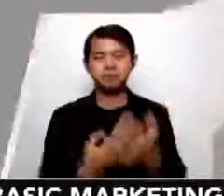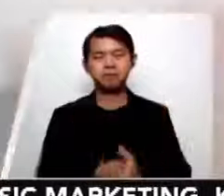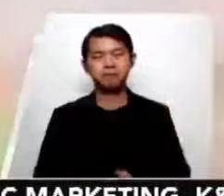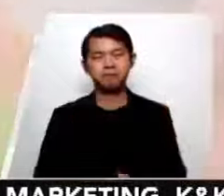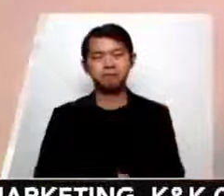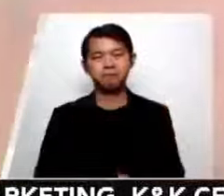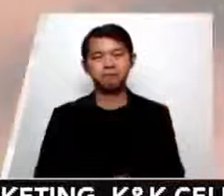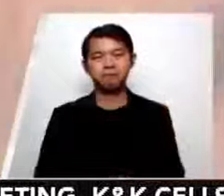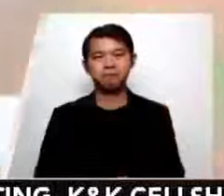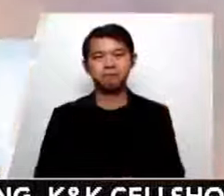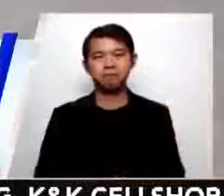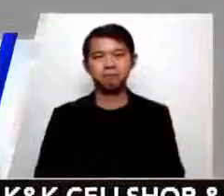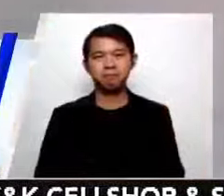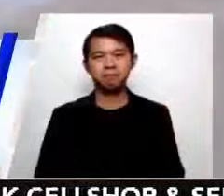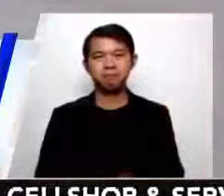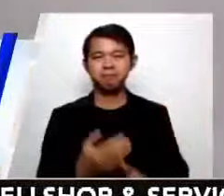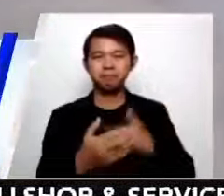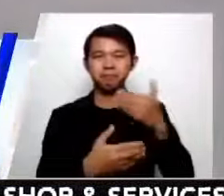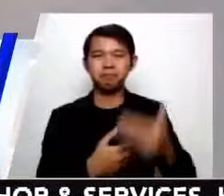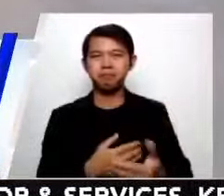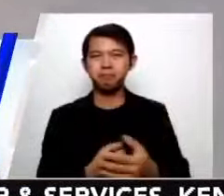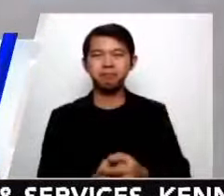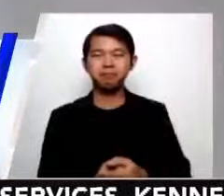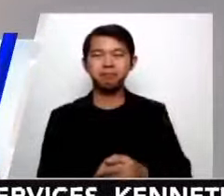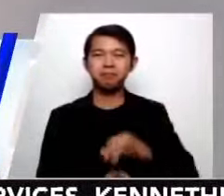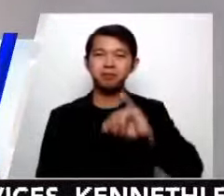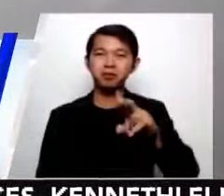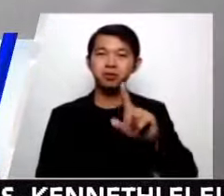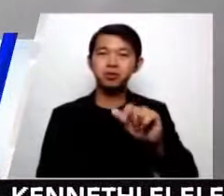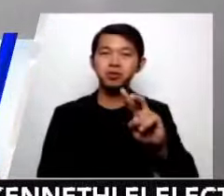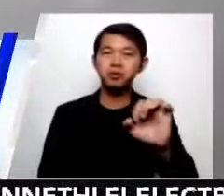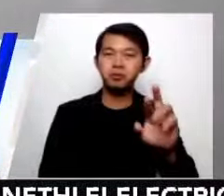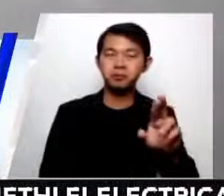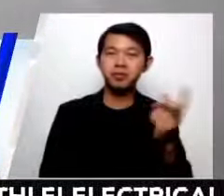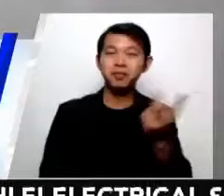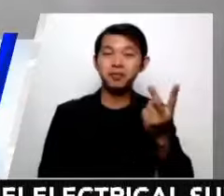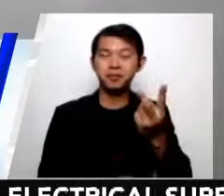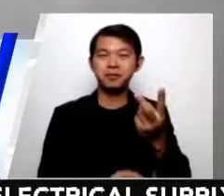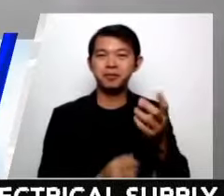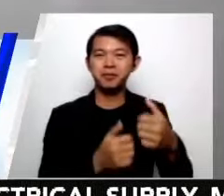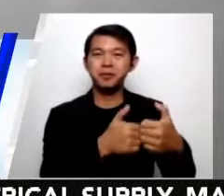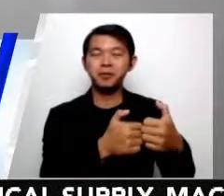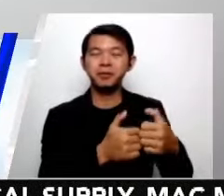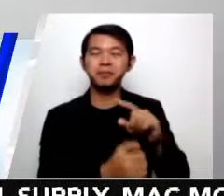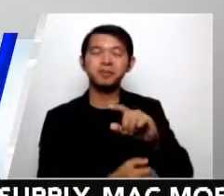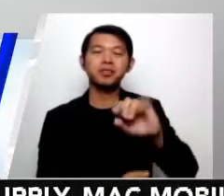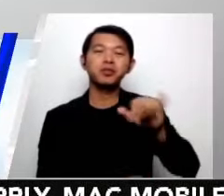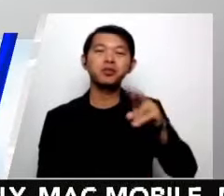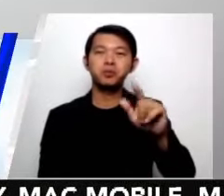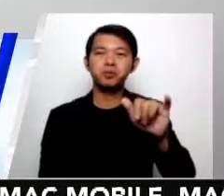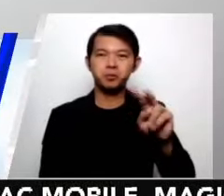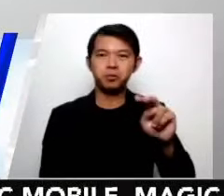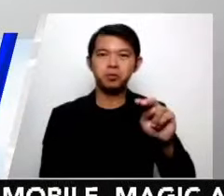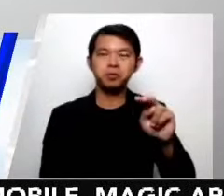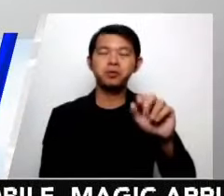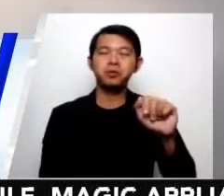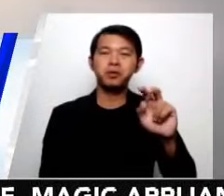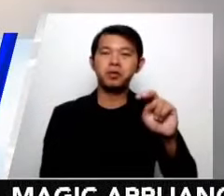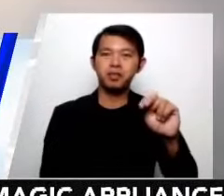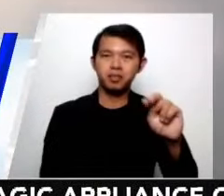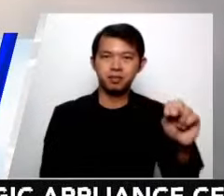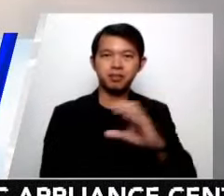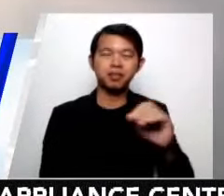Juliver was enchanted to meet Taylor Swift. Lumipat pa Singapore sina Julian San Jose at Raver Cruz. Kasama ang mga kapatid ni Julie